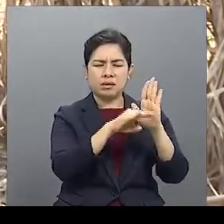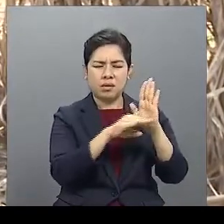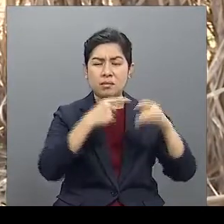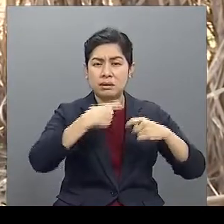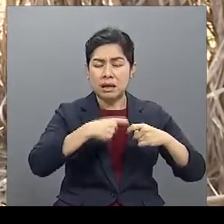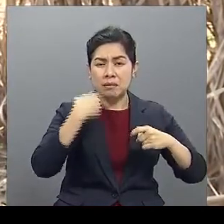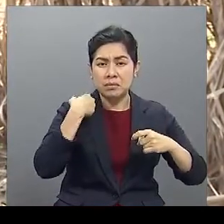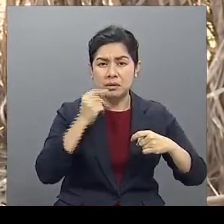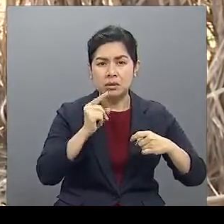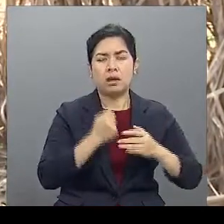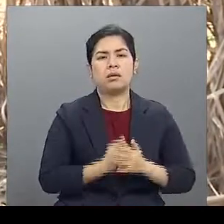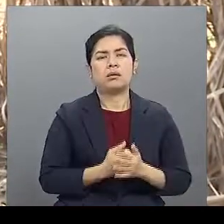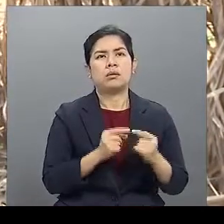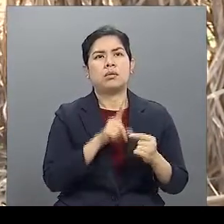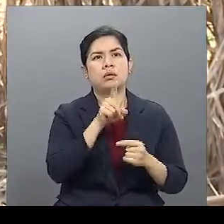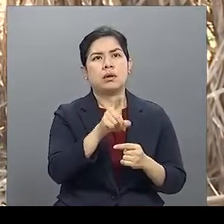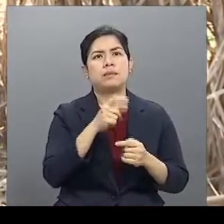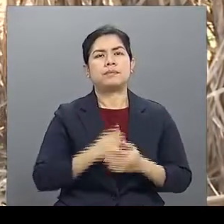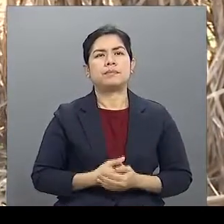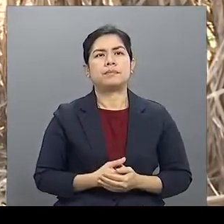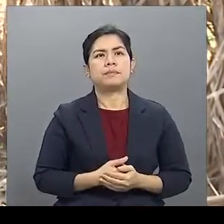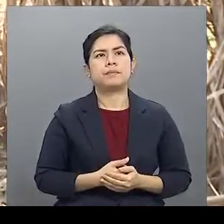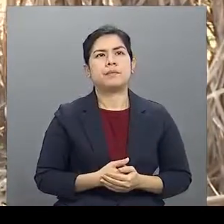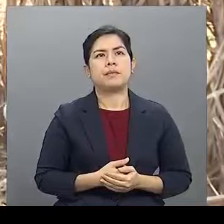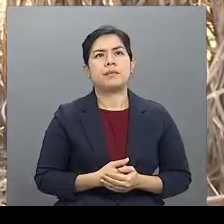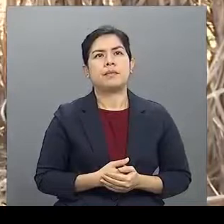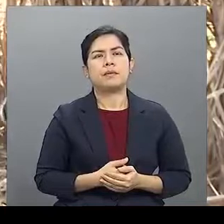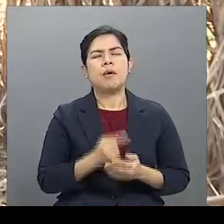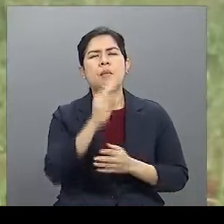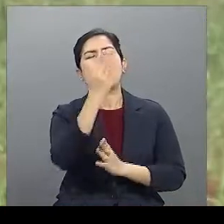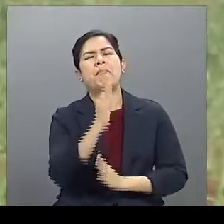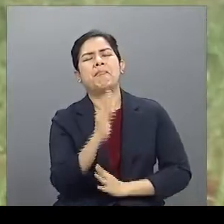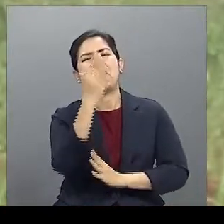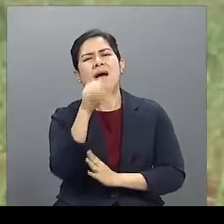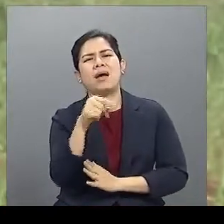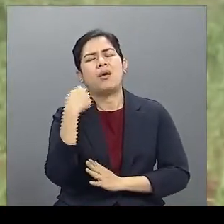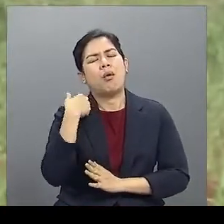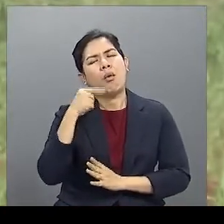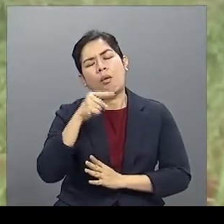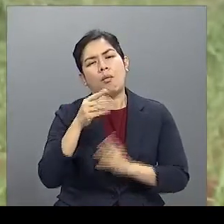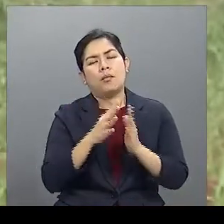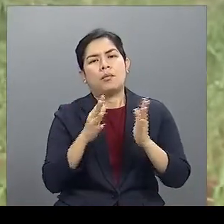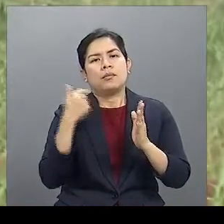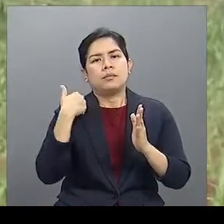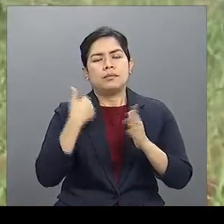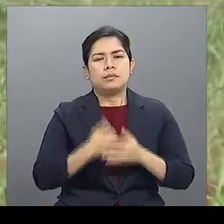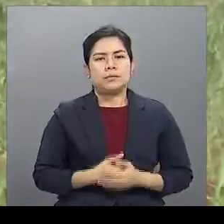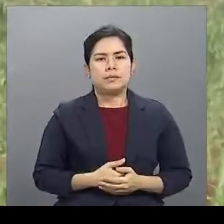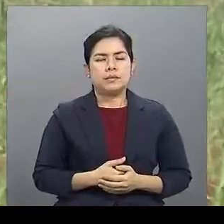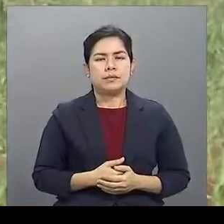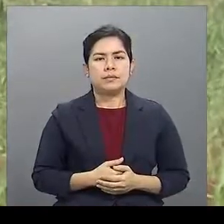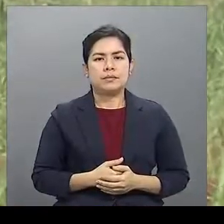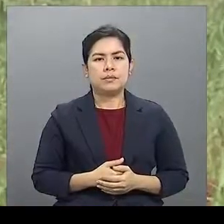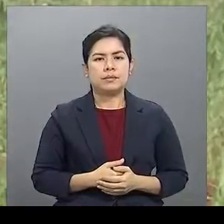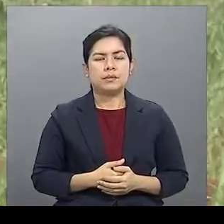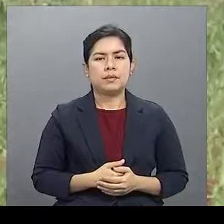อ้อยไฟใหม่กับอ้อยสดเน ี่ยในเคลียร์ใบครับเมื่อยครับ ผลกระท